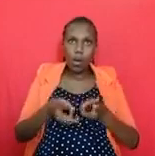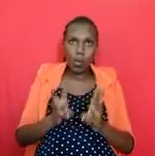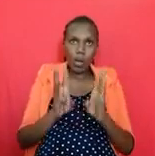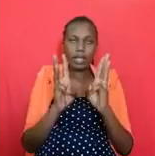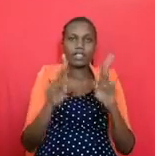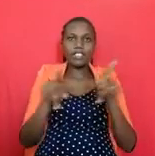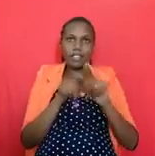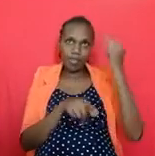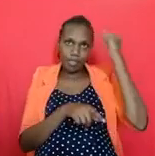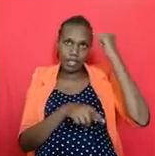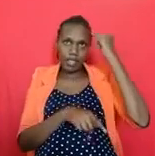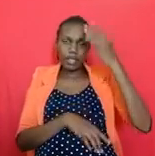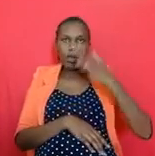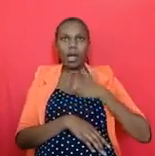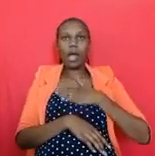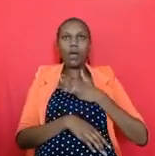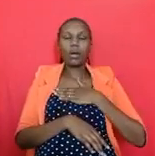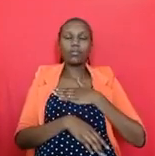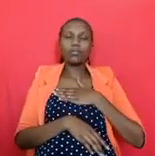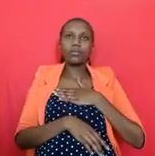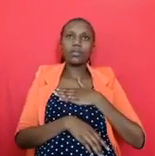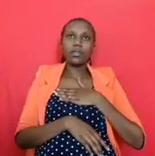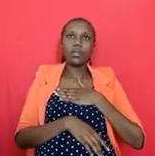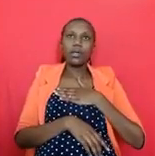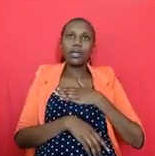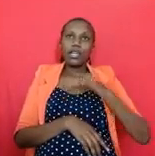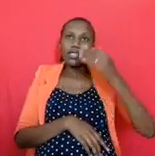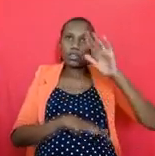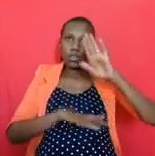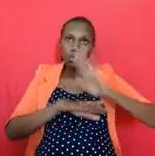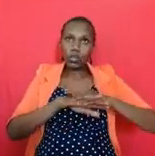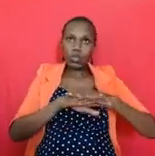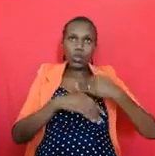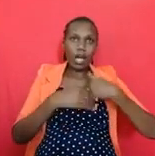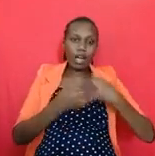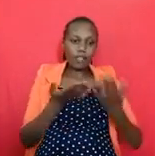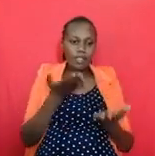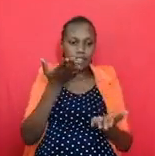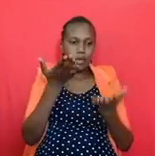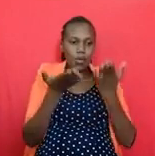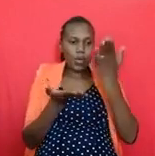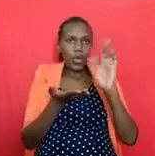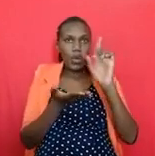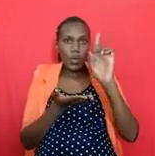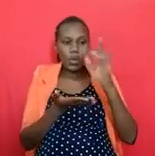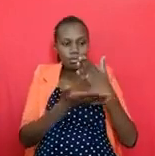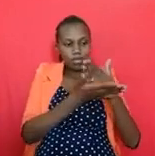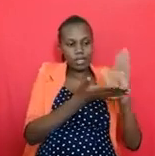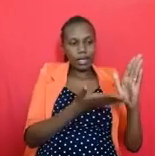itu na meciria maitu ni twagiriirwo kumaiga thiini wa ratiri mwena uyu